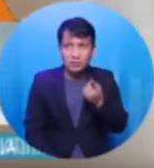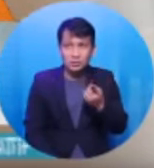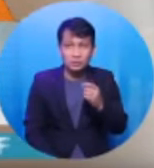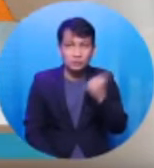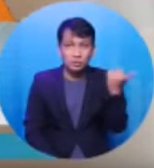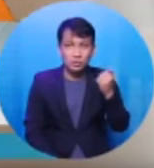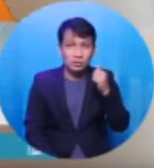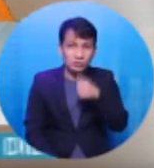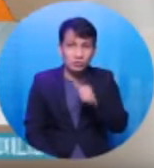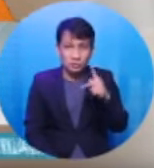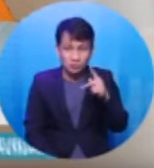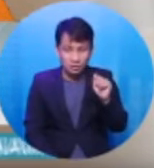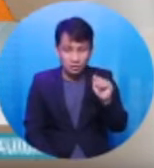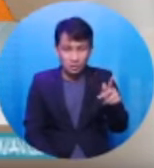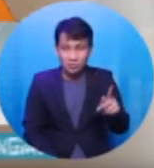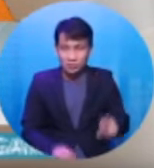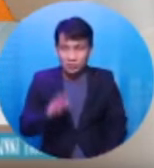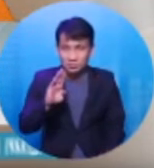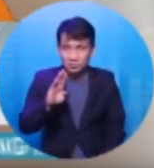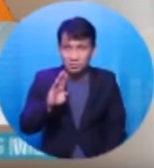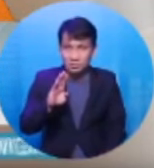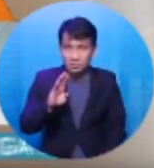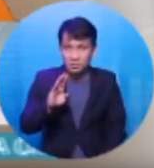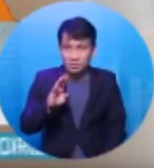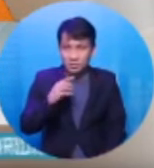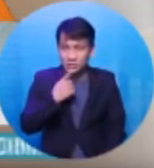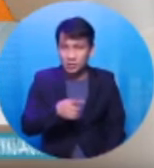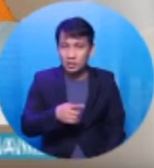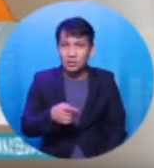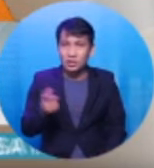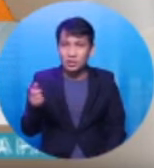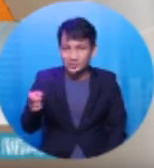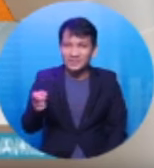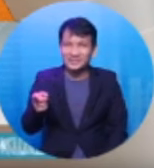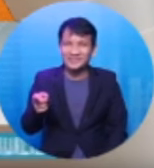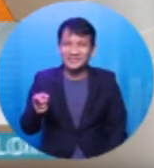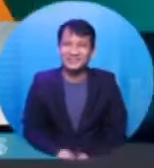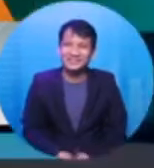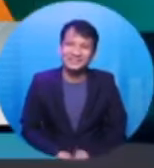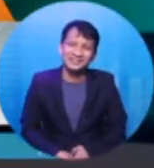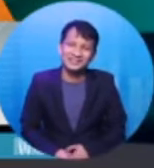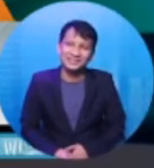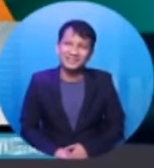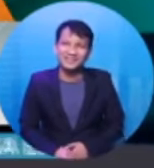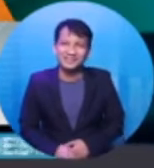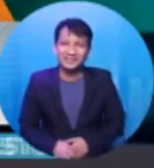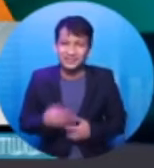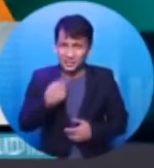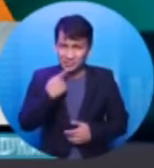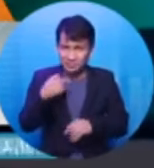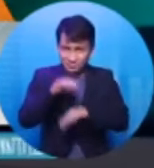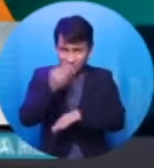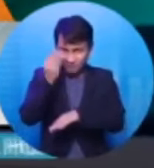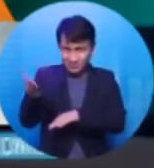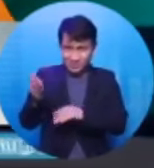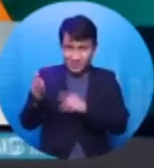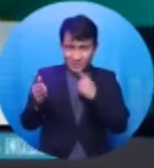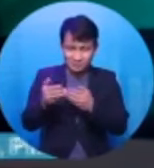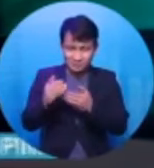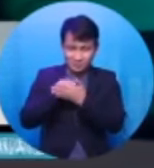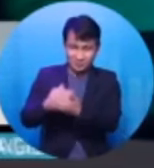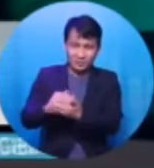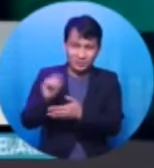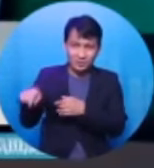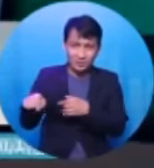other woman, aka Betka. Ma'am Jodeline. Kayo po yung Kabit? Opo. Totoo ba, ma'am, na nagbanta kayo na kapag